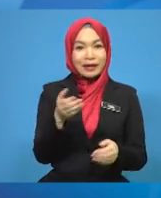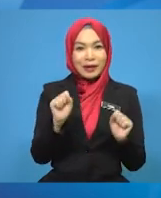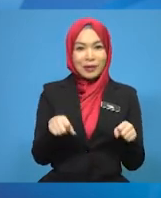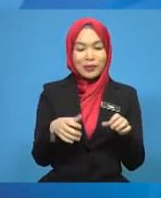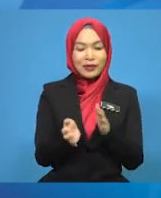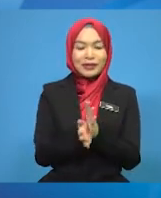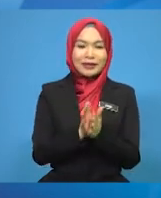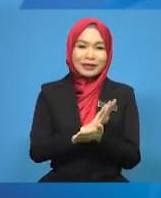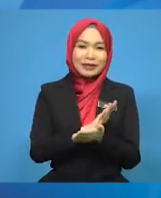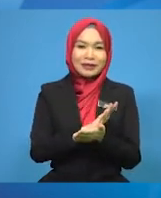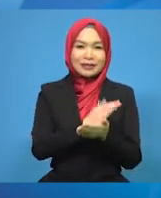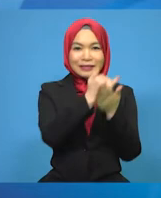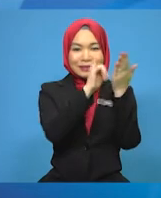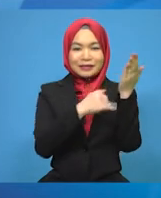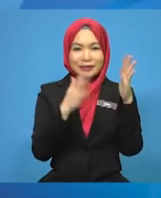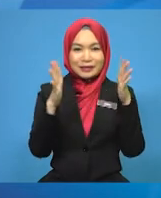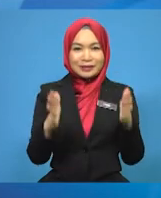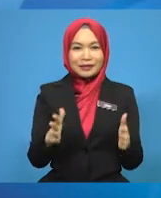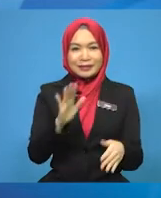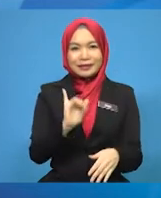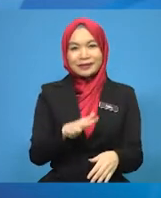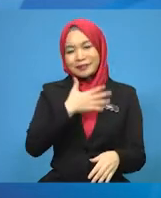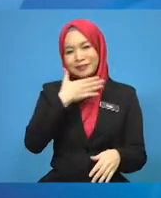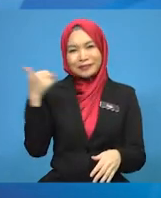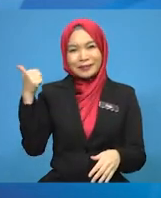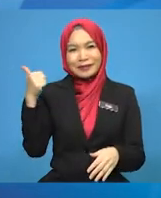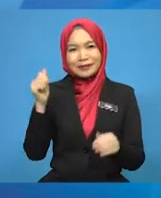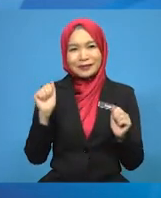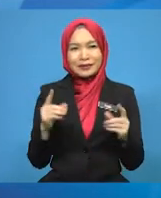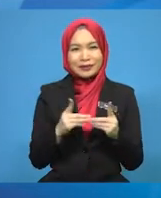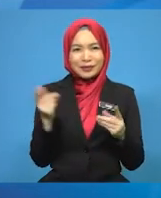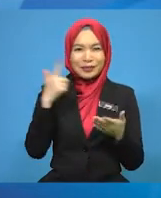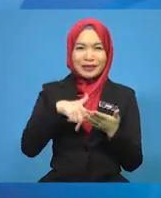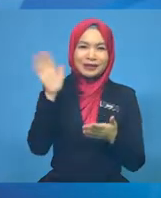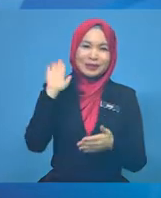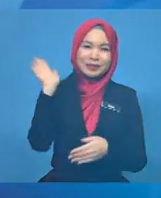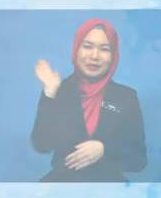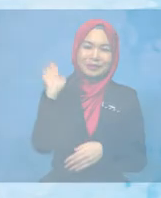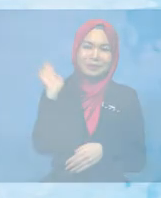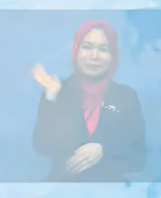baik dan cemerlang. Semoga kita berjumpa lagi. Sekian, terima kasih.